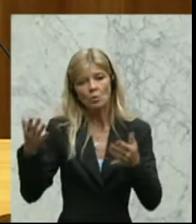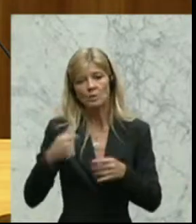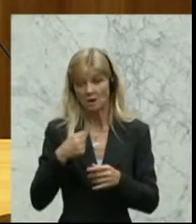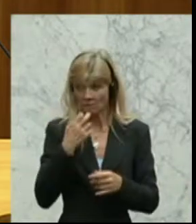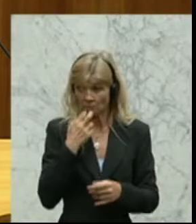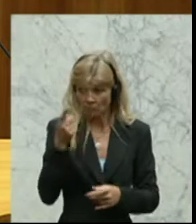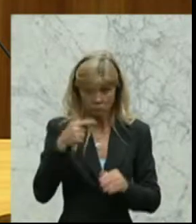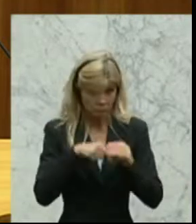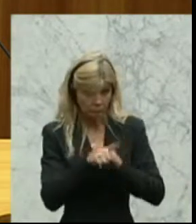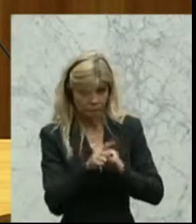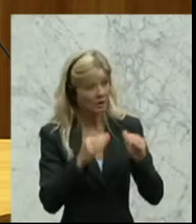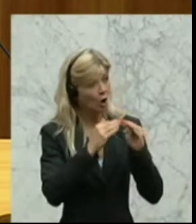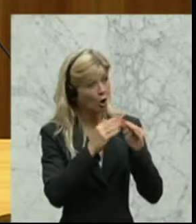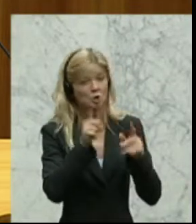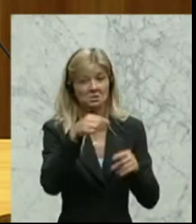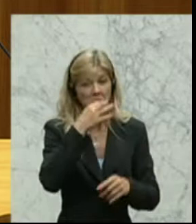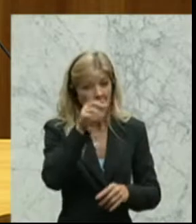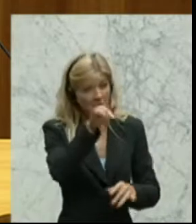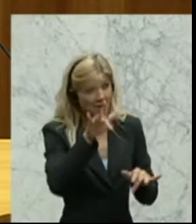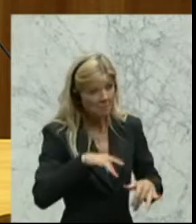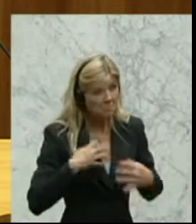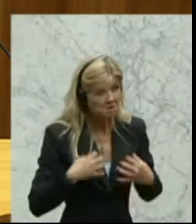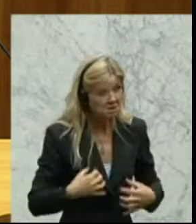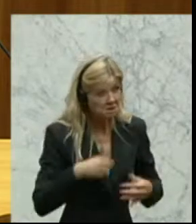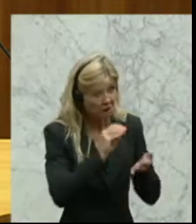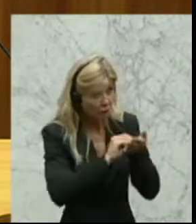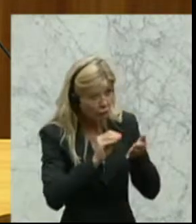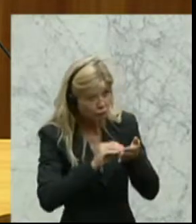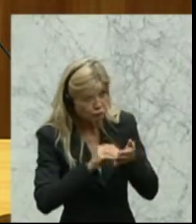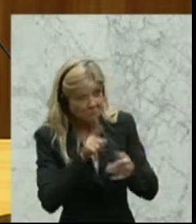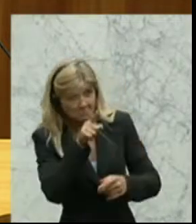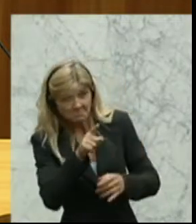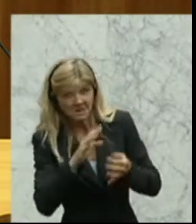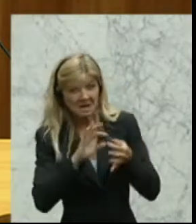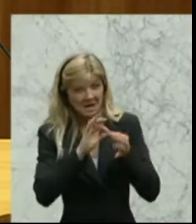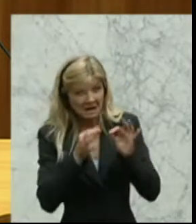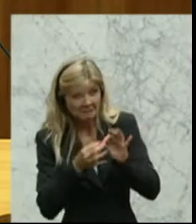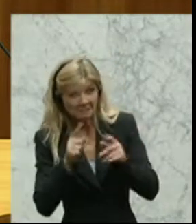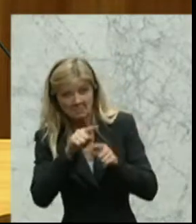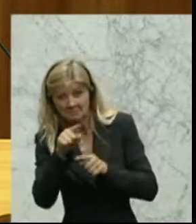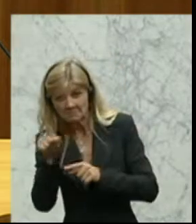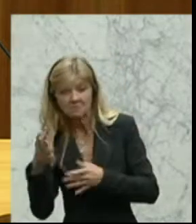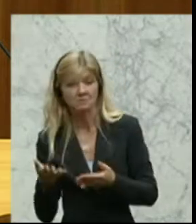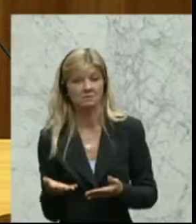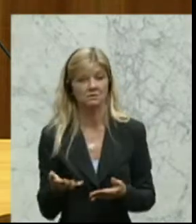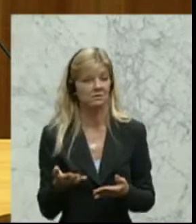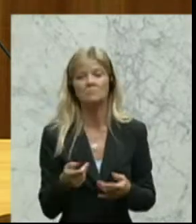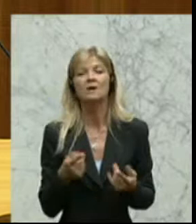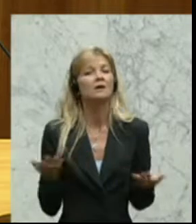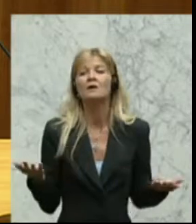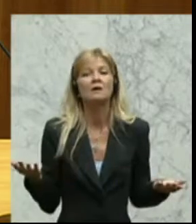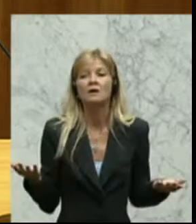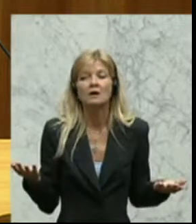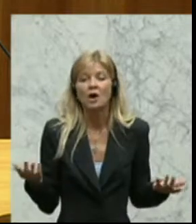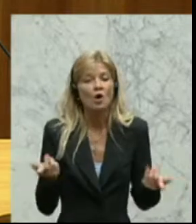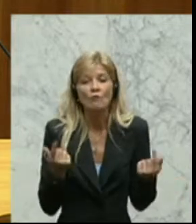Bilder aufschreiben, die Ketten etc. Ja, aber wo wollen sie es dann holen? Ich habe noch kein konkretes Konzept